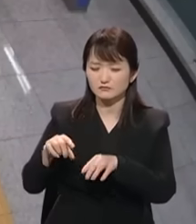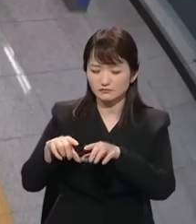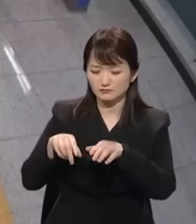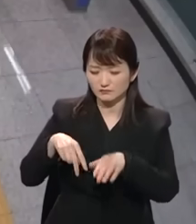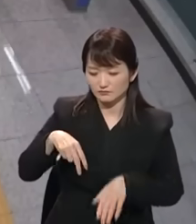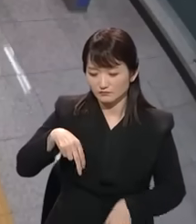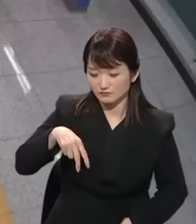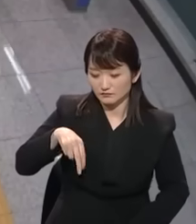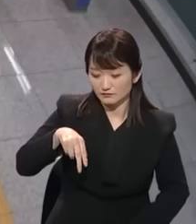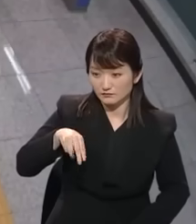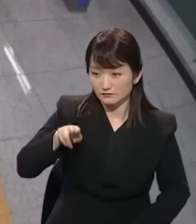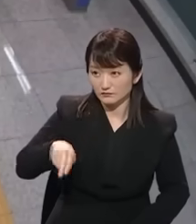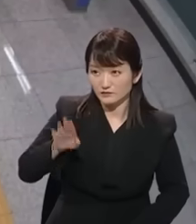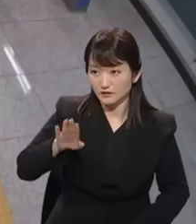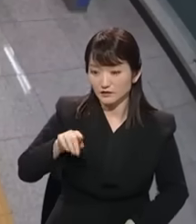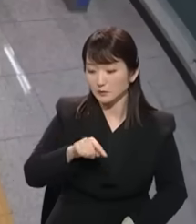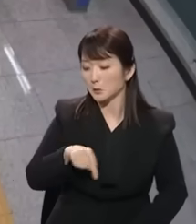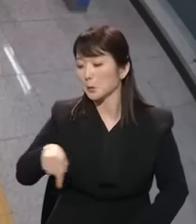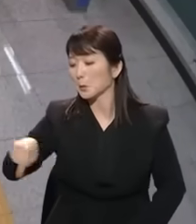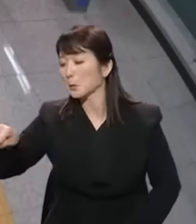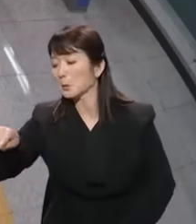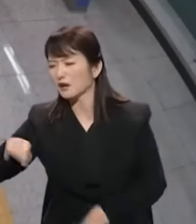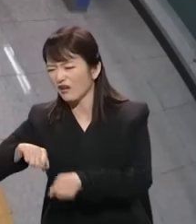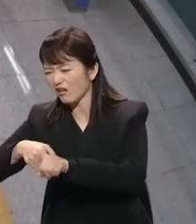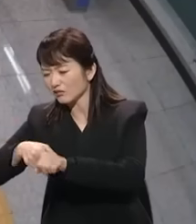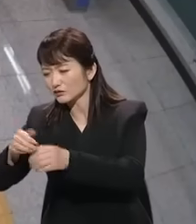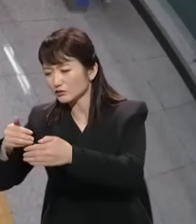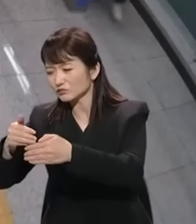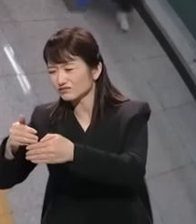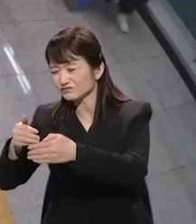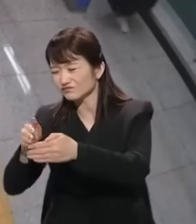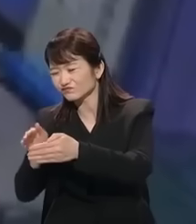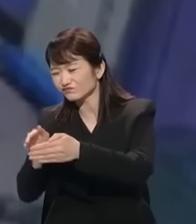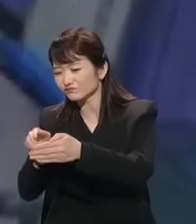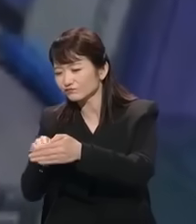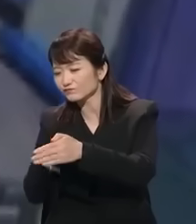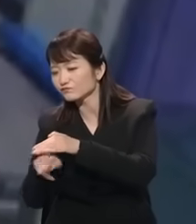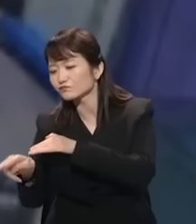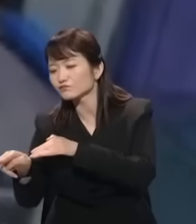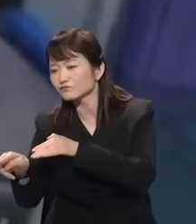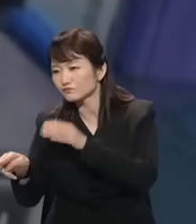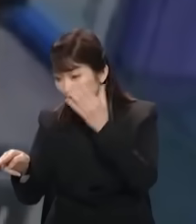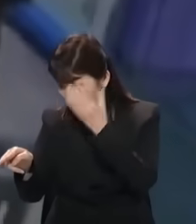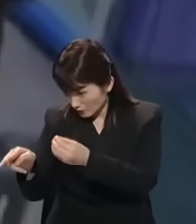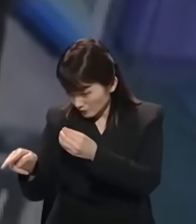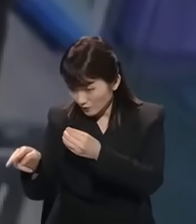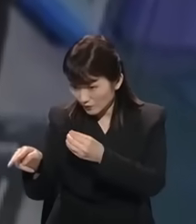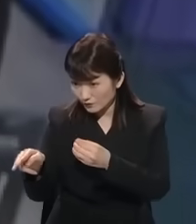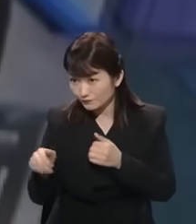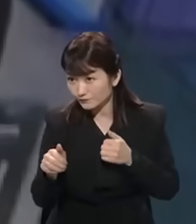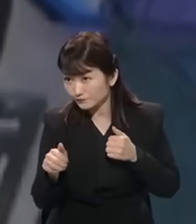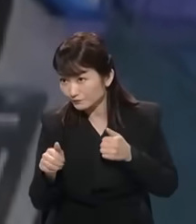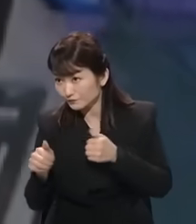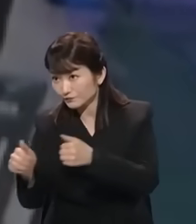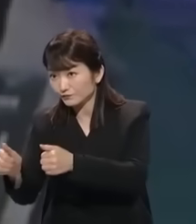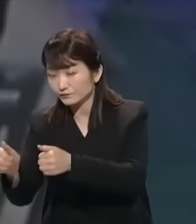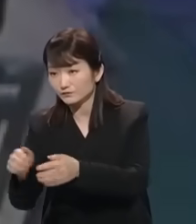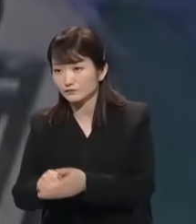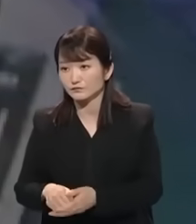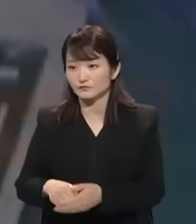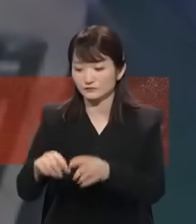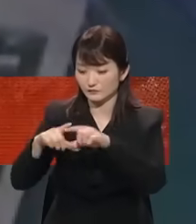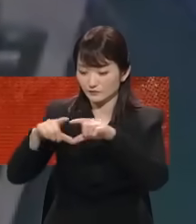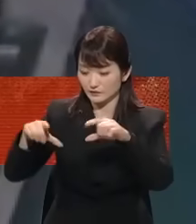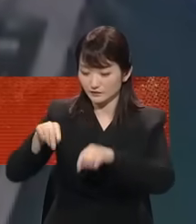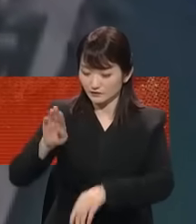들어가야 되는데 수동 쪽문을 통해서 억지로 나가고 있는 모습이었죠 저걸 보고 바로 쫓아 나간 겁니다 그래서 카드 찍으셔야 한다 이렇게